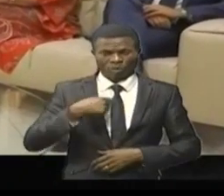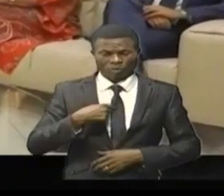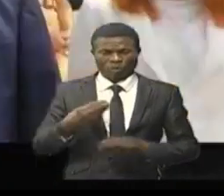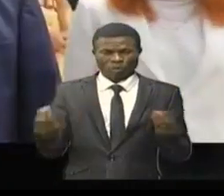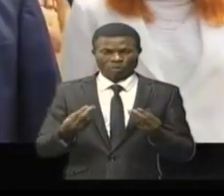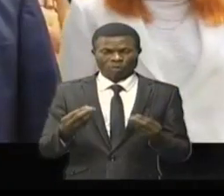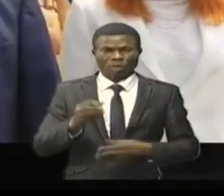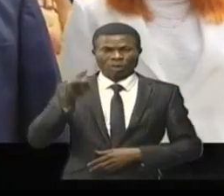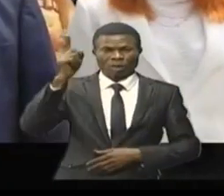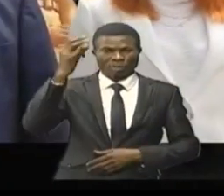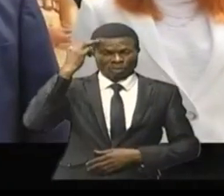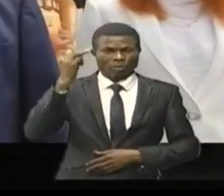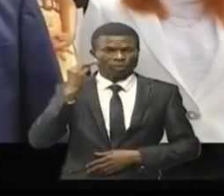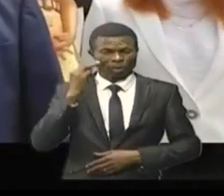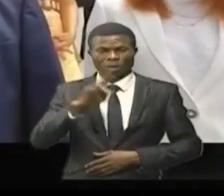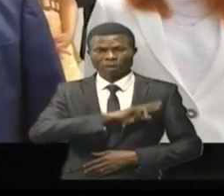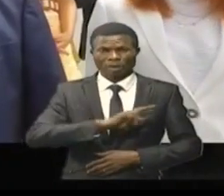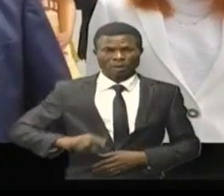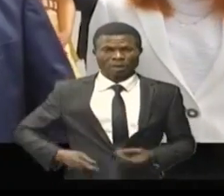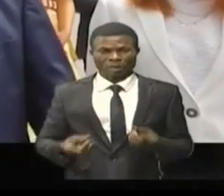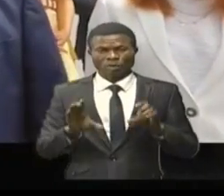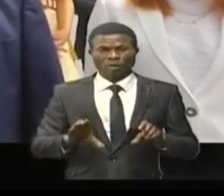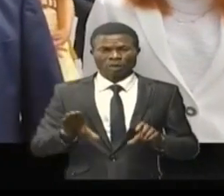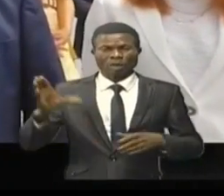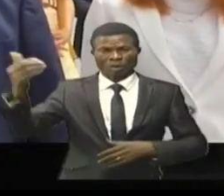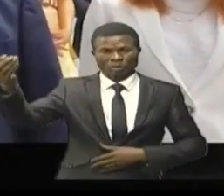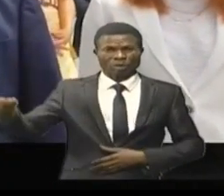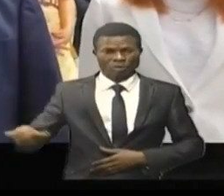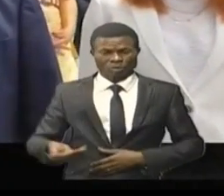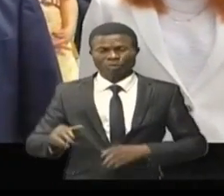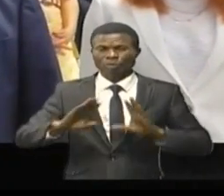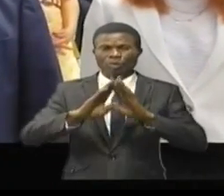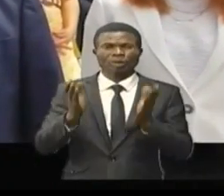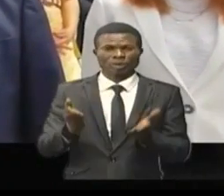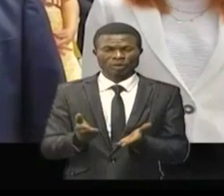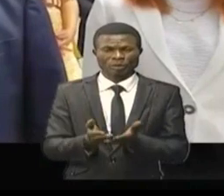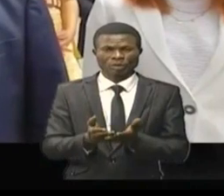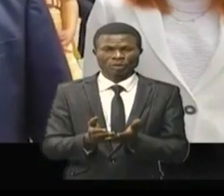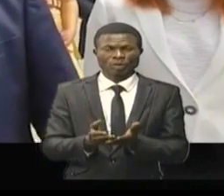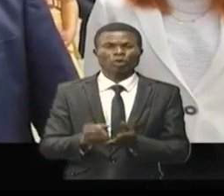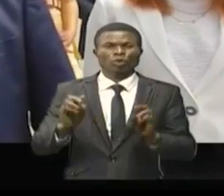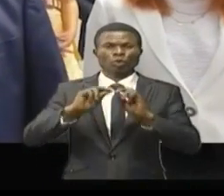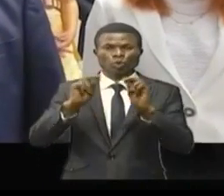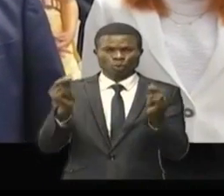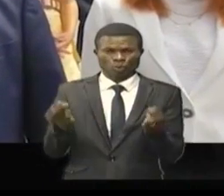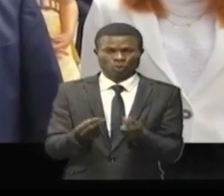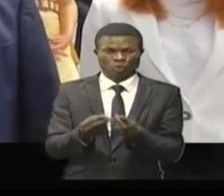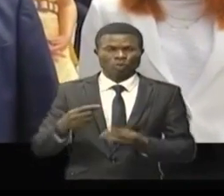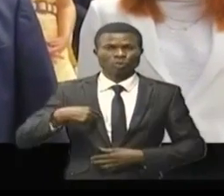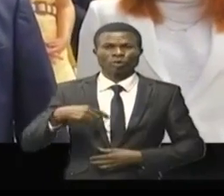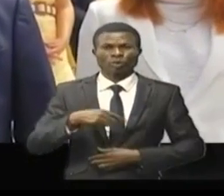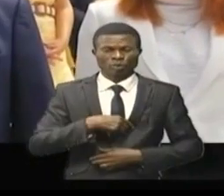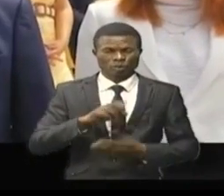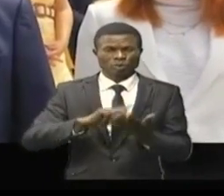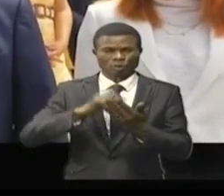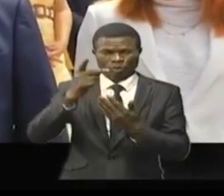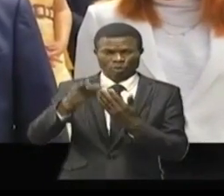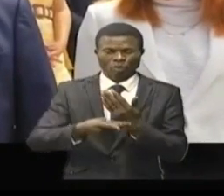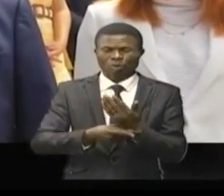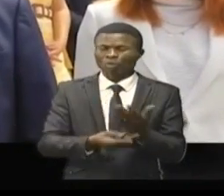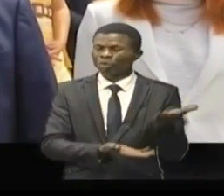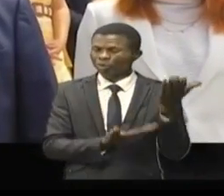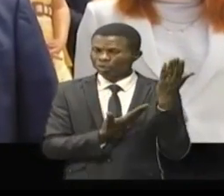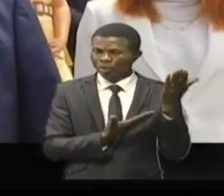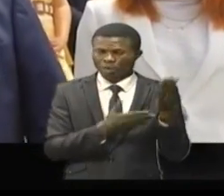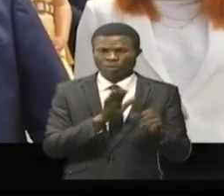de la République démocratique du Congo avec l'ensemble de la délégation. Je sais qu'il a un agenda très chargé en